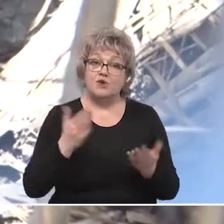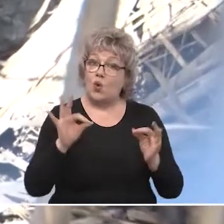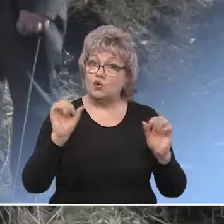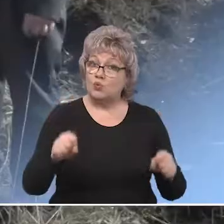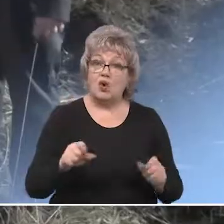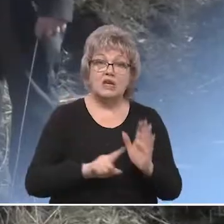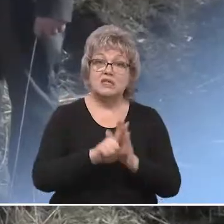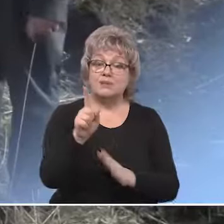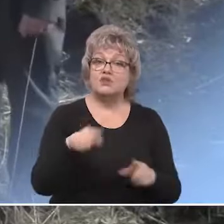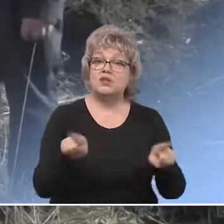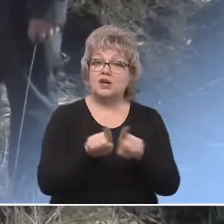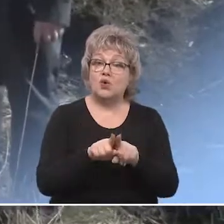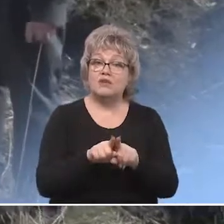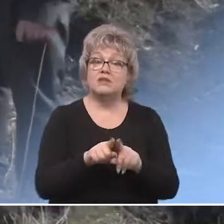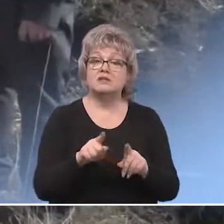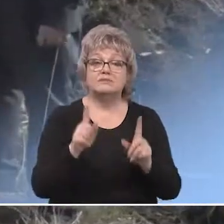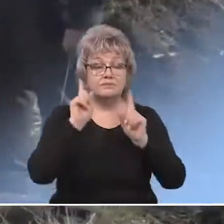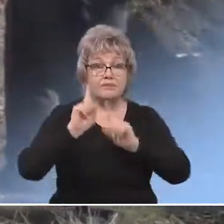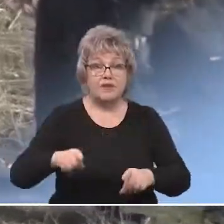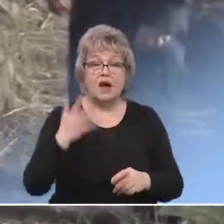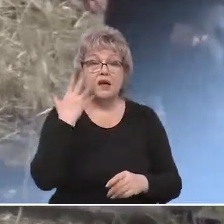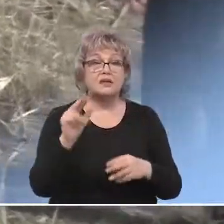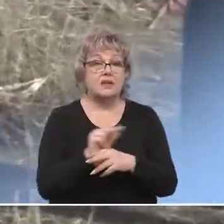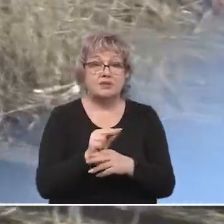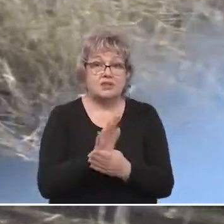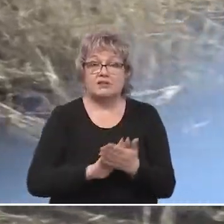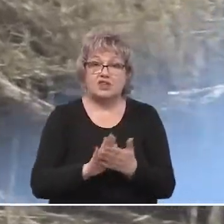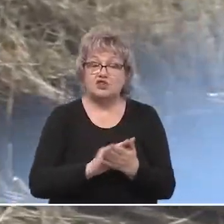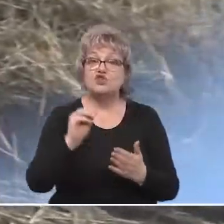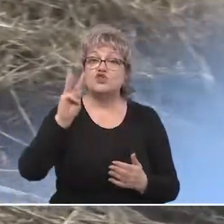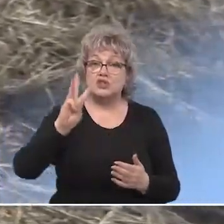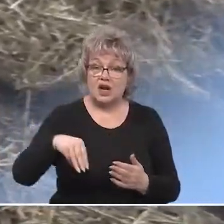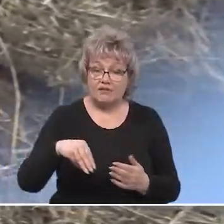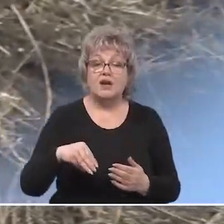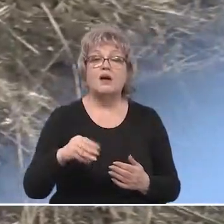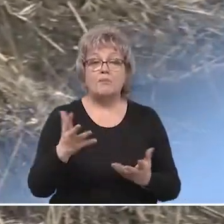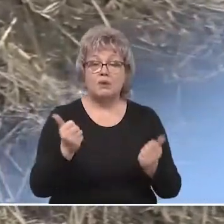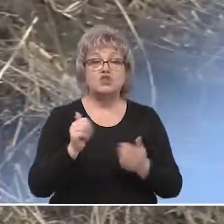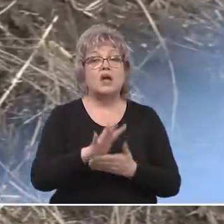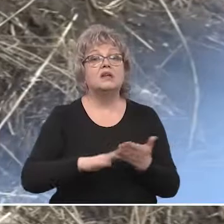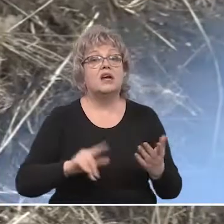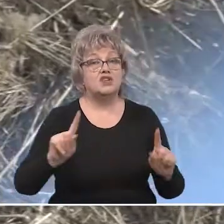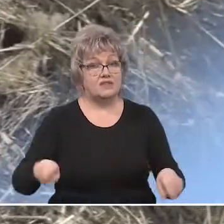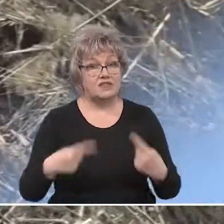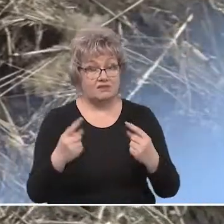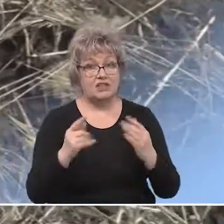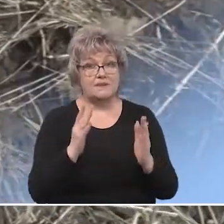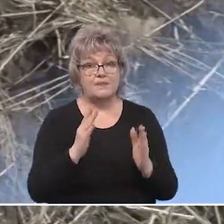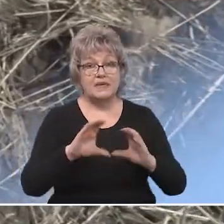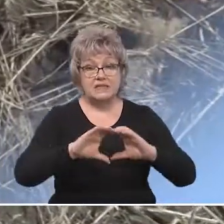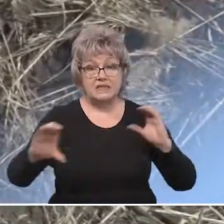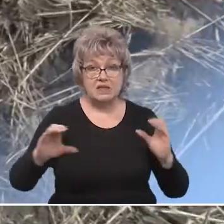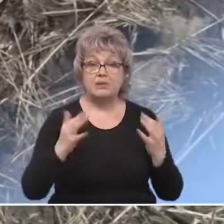Впрочем, он мог и не запустить ее до такого состояния, когда и ремонтировать уже нечего. Штраф получит. А что дальше? Восстановление